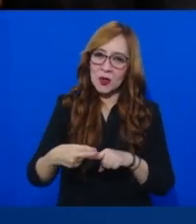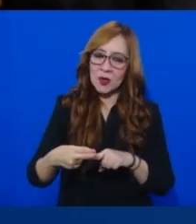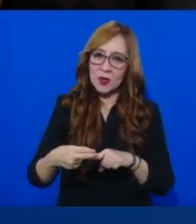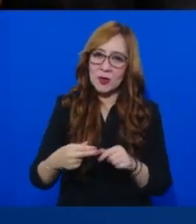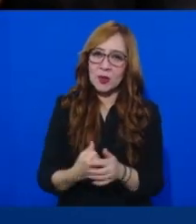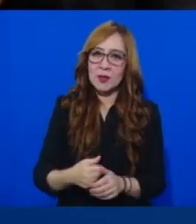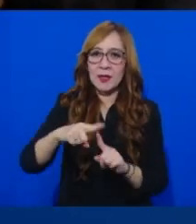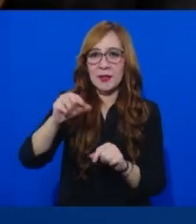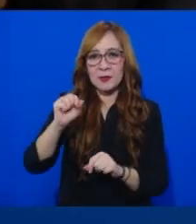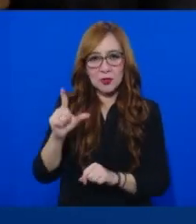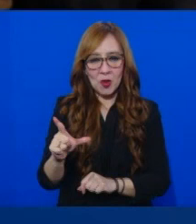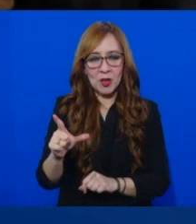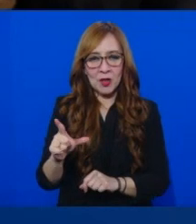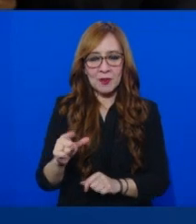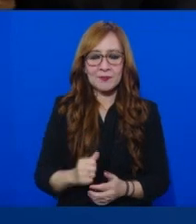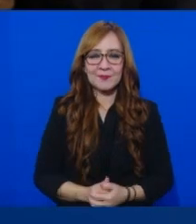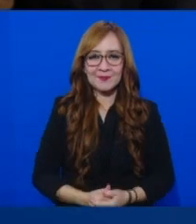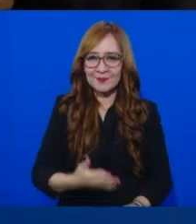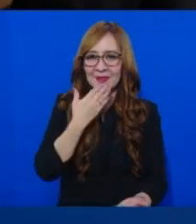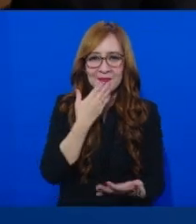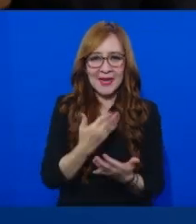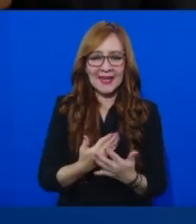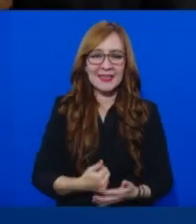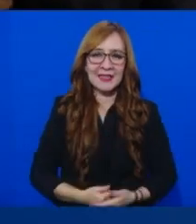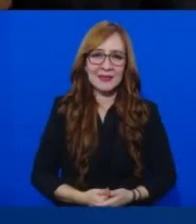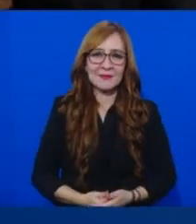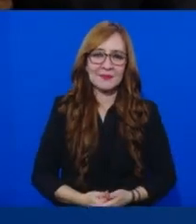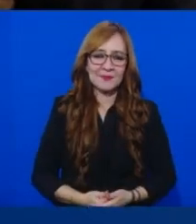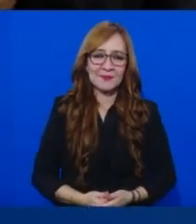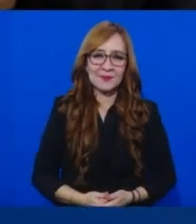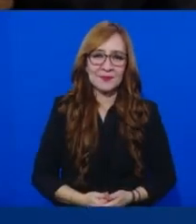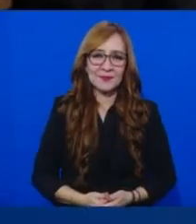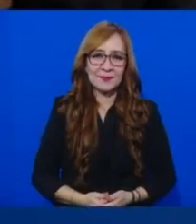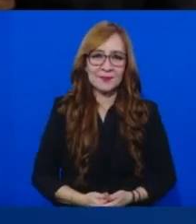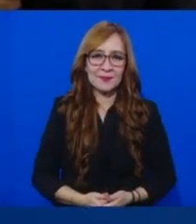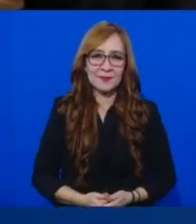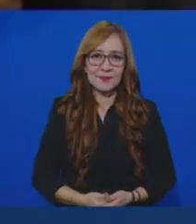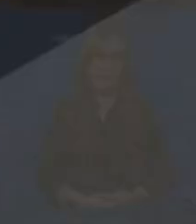adanya cuaca ekstrim di tanggal-tanggal tersebut. Terima kasih Aulia, selamat bertugas kembali.